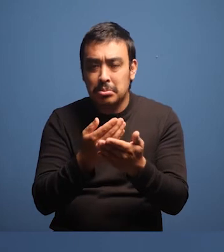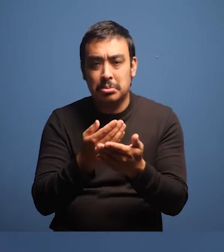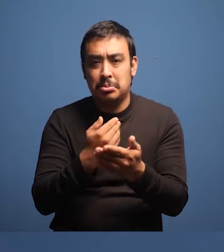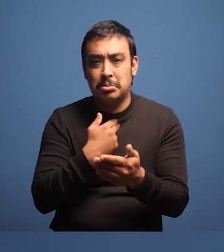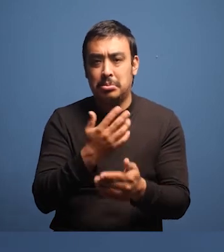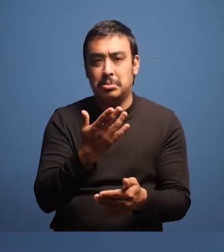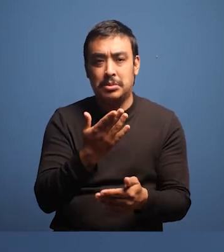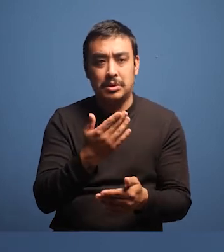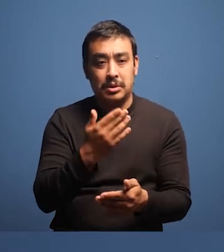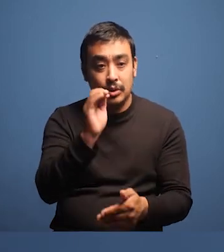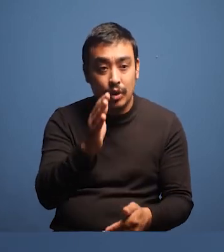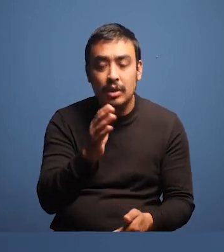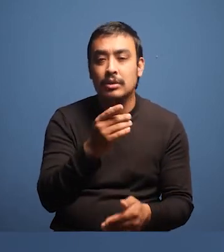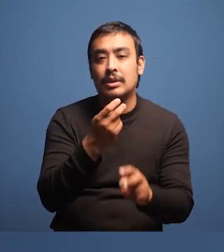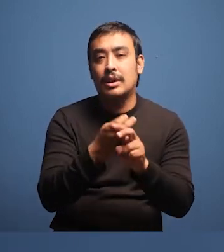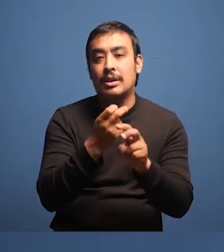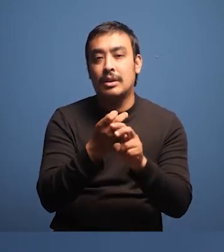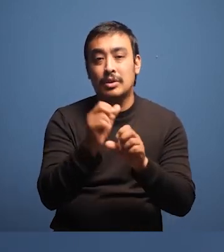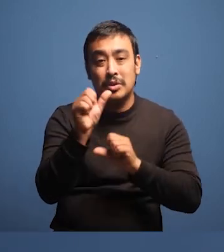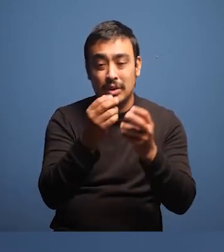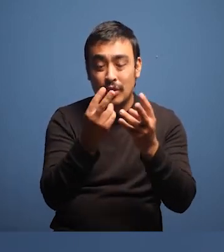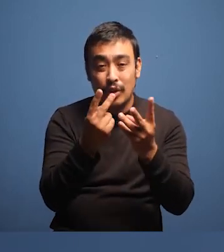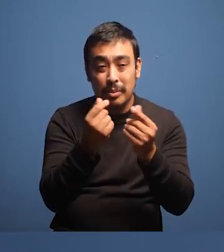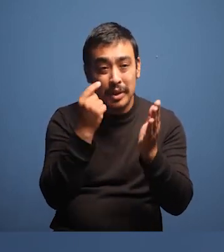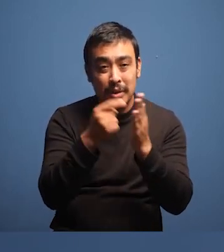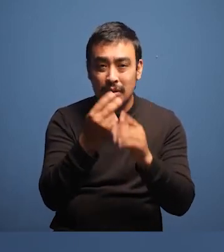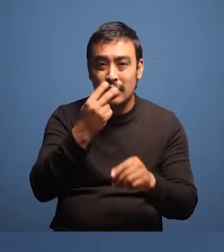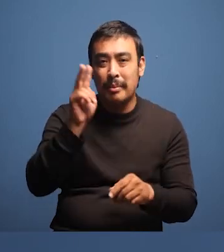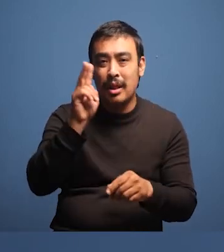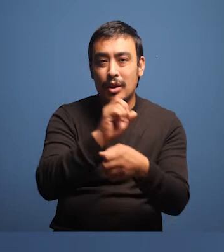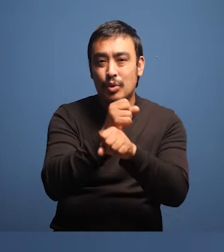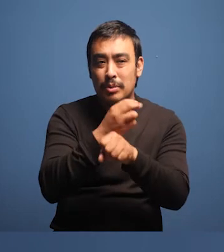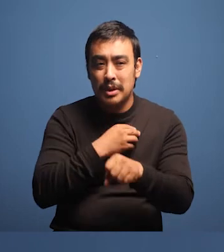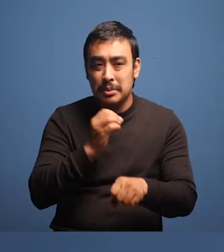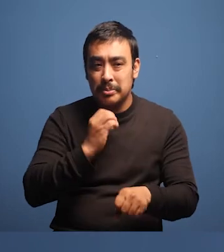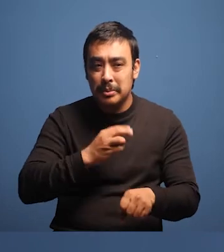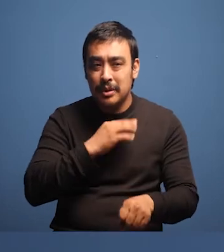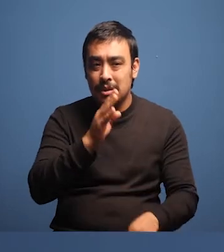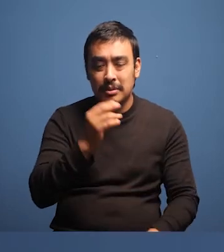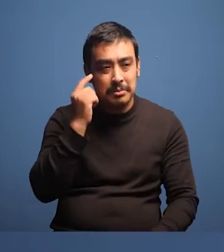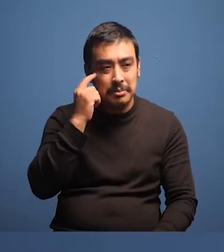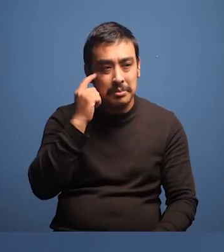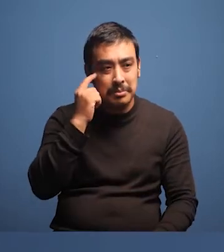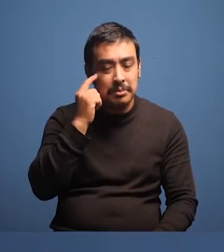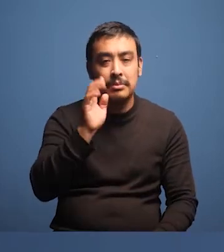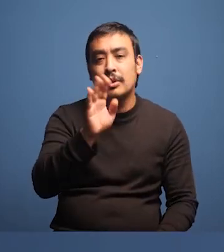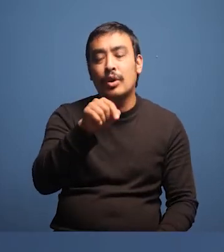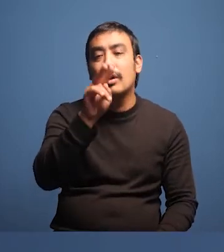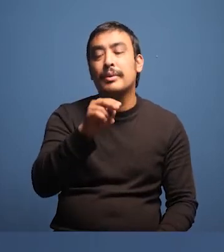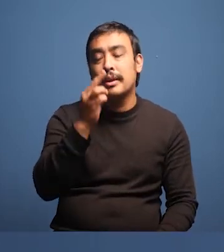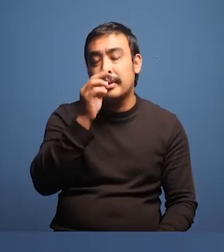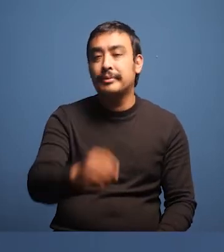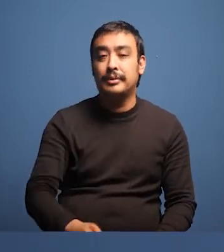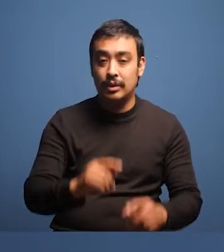चाहिँ काउन्टमा हुँदैन कि। त्यही भएर जति तपाईँले डाटा देख्नुहुन्छ त्यसको डबल चाहिँ भिक्टिम छ भनेर चाहिँ हामीले त्यति पर्सेप्ट चाहिँ गर्न सक्छौँ कि अहिलेको कन्टेक्स्टमा चाहिँ। अनि